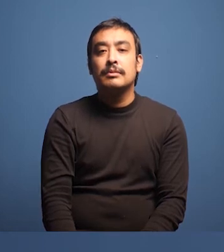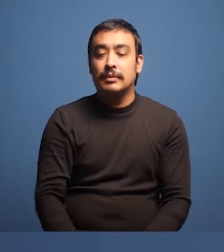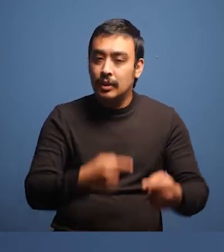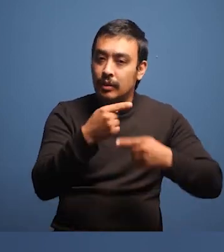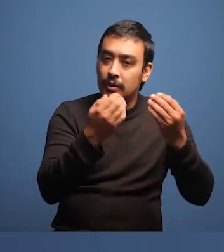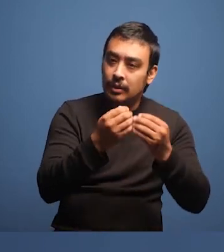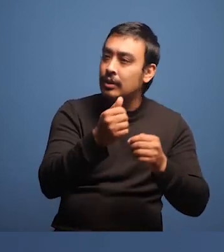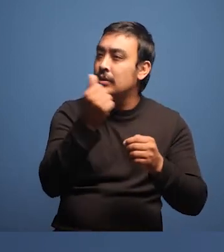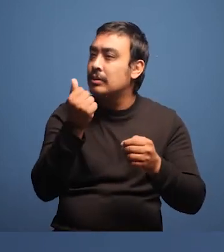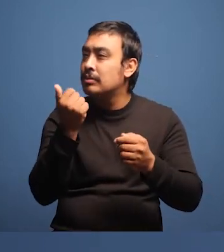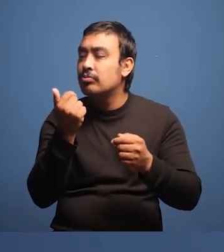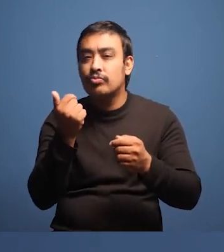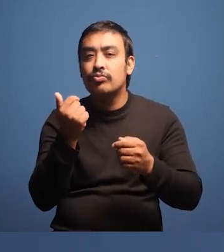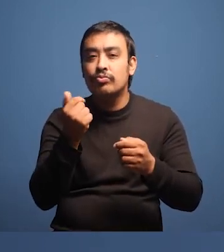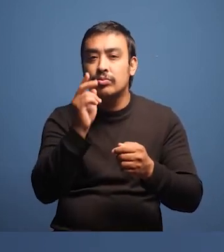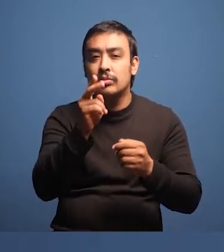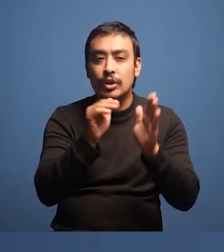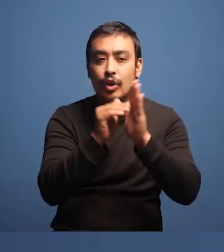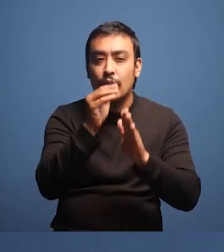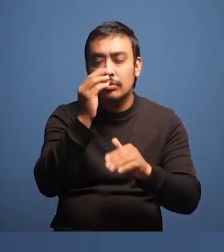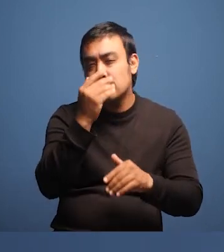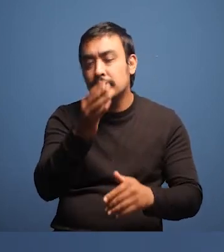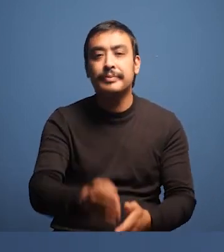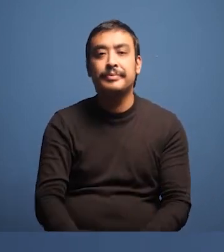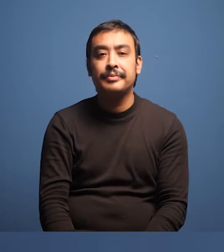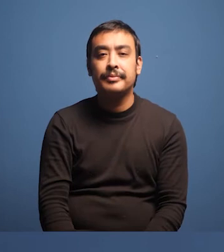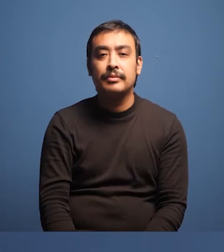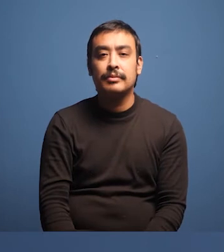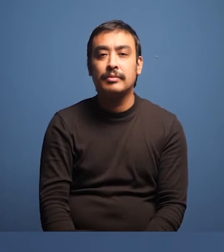पुलिस एक्सन कुन लेभलसम्मको हुन्छ त्यो नि भनिदिनुहोस् न।